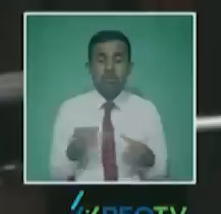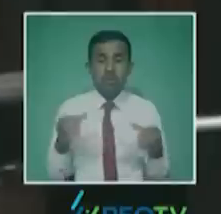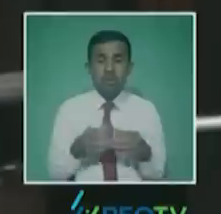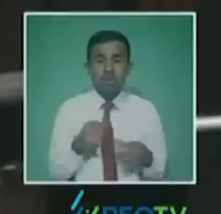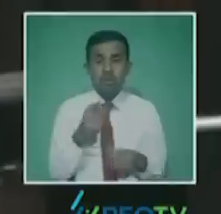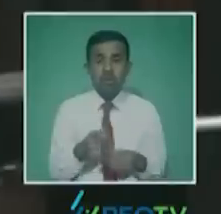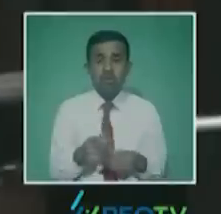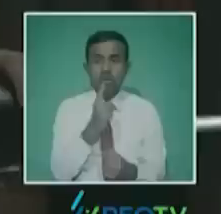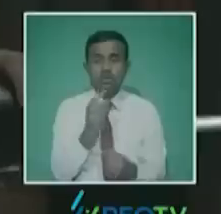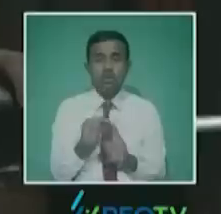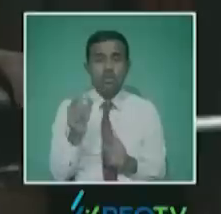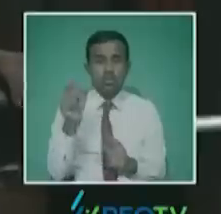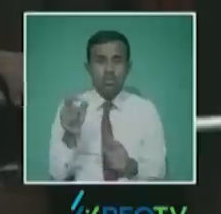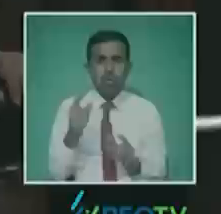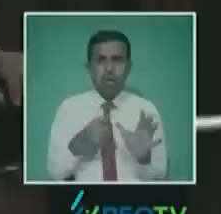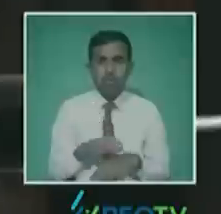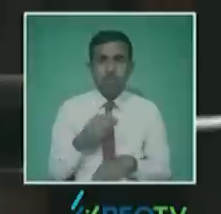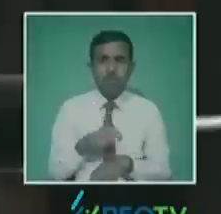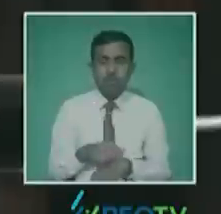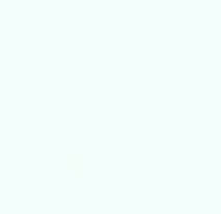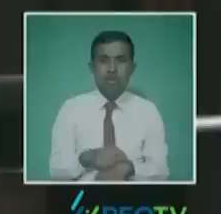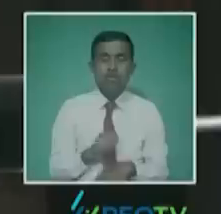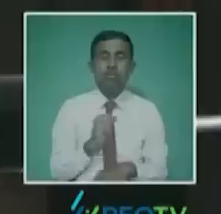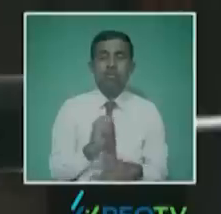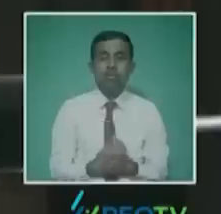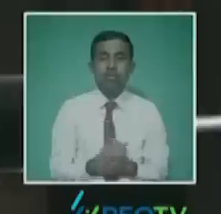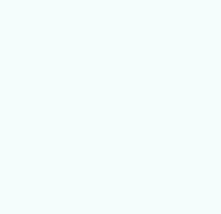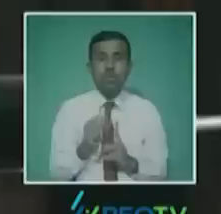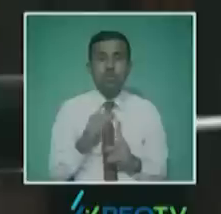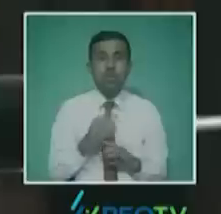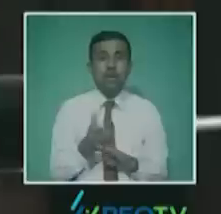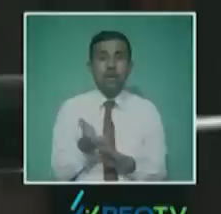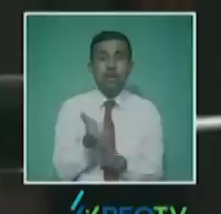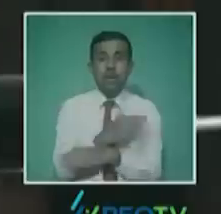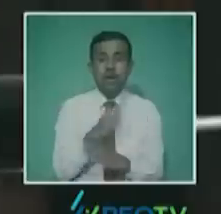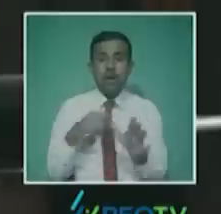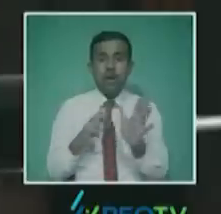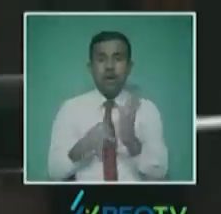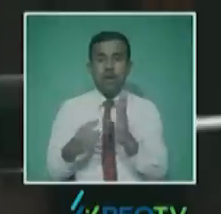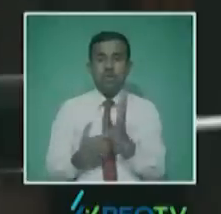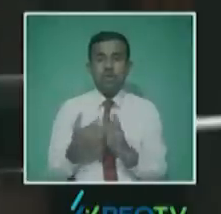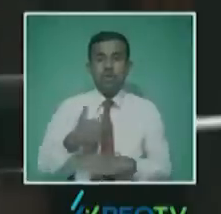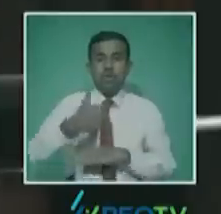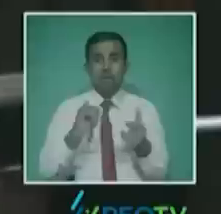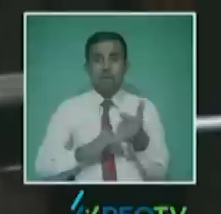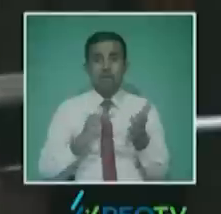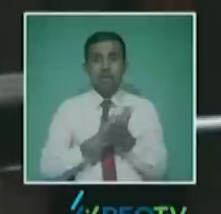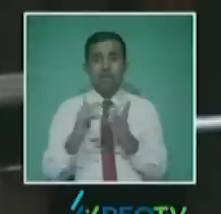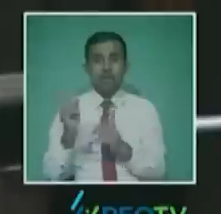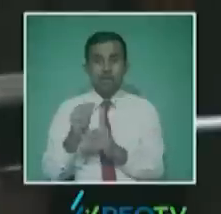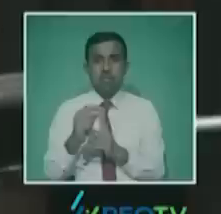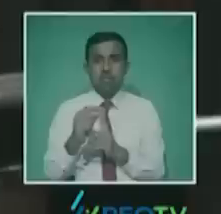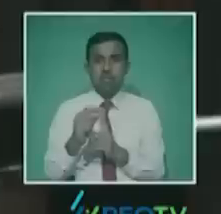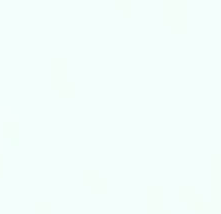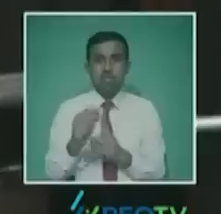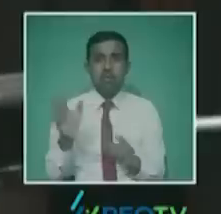ආයතනයේට සභාපති හැටියට හිටිය අනුර වල්පොල කියන මහත්මයා මොකද්ද කරේ කෝප් එකට එන්න කලින් මේ අනුර වල්පොල කියන සභාපතිවරයාව අයින් කරලා SHP